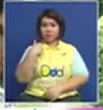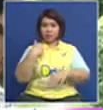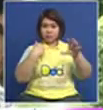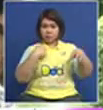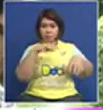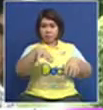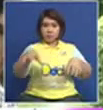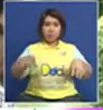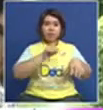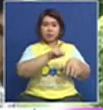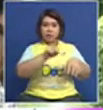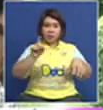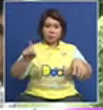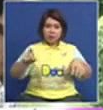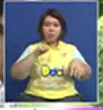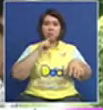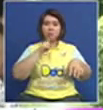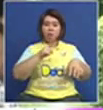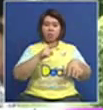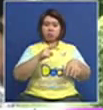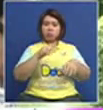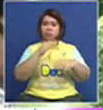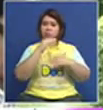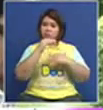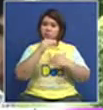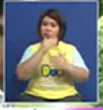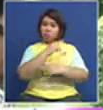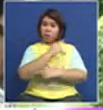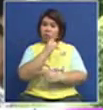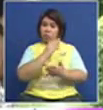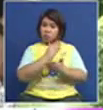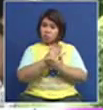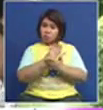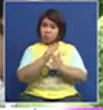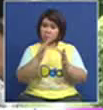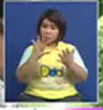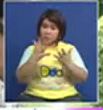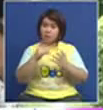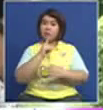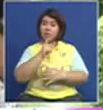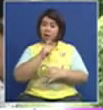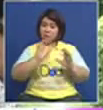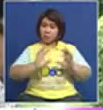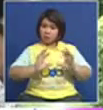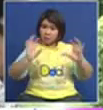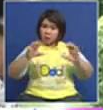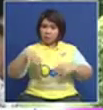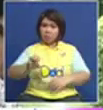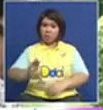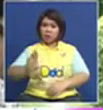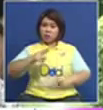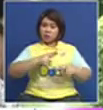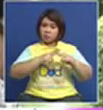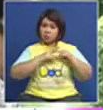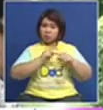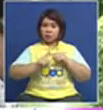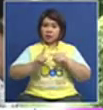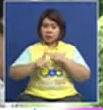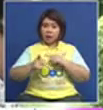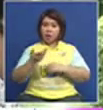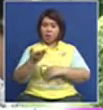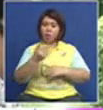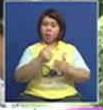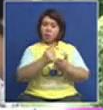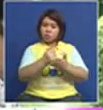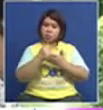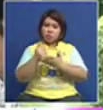องก็ยืนยันนะคะว่าหากไม่กำหนดให้เป็นวันหยุดจะสามารถขอความร่วมมือหน่วยงานภาครัฐและเอกชนช่วยกันอำนวยความสะดวกให้กับการจัดกิจกร